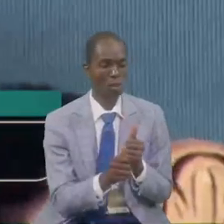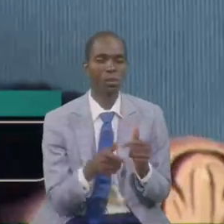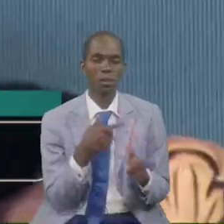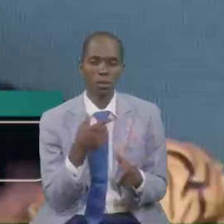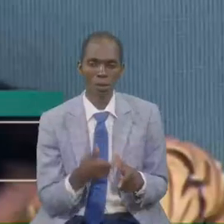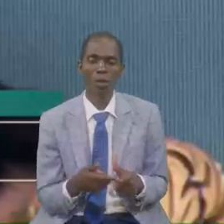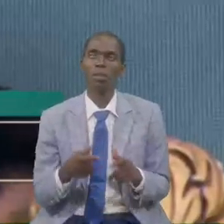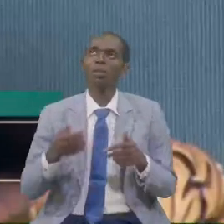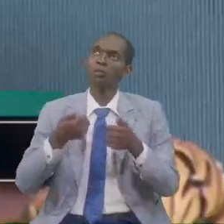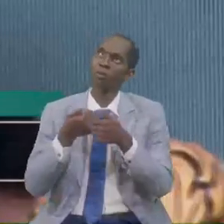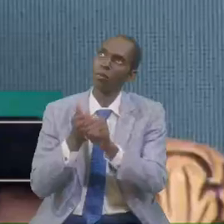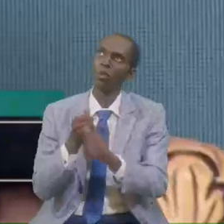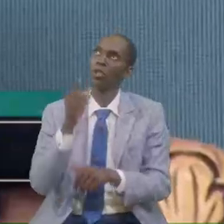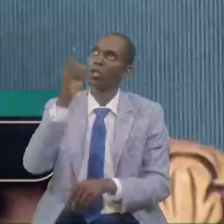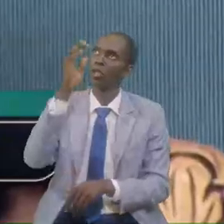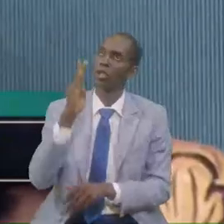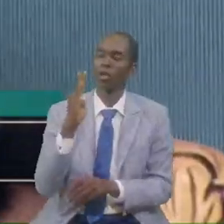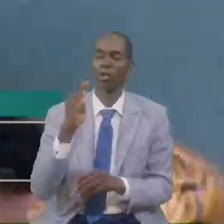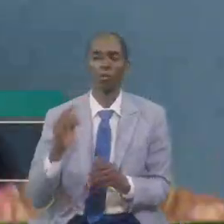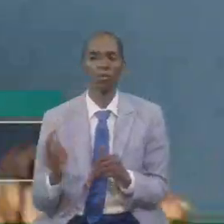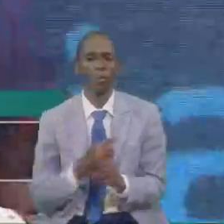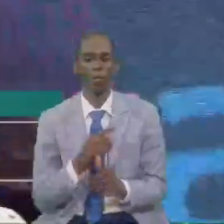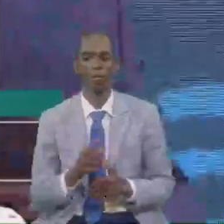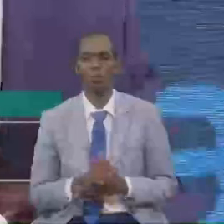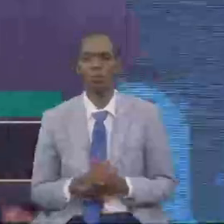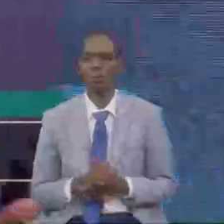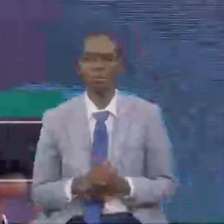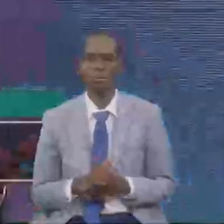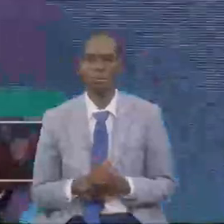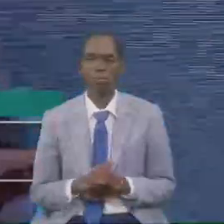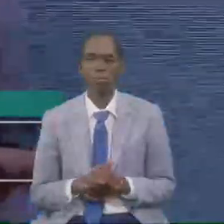Il vous donne un chemin à suivre. Donnez toujours la première place à Dieu.